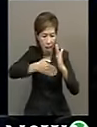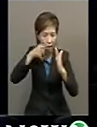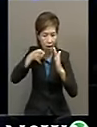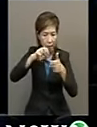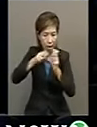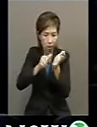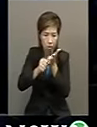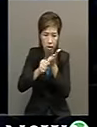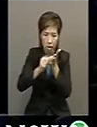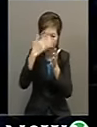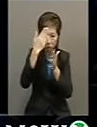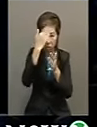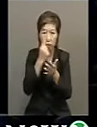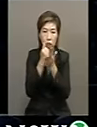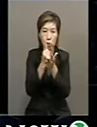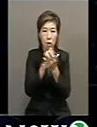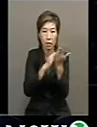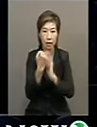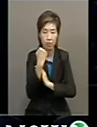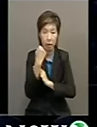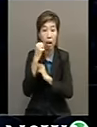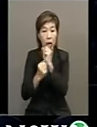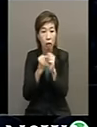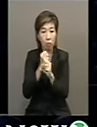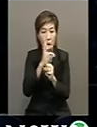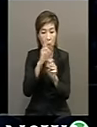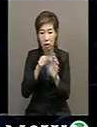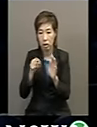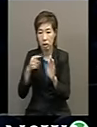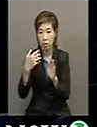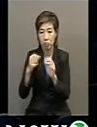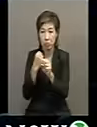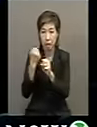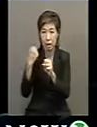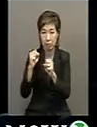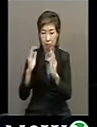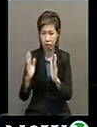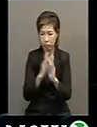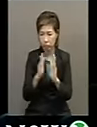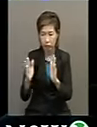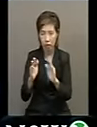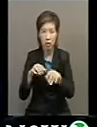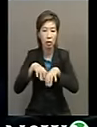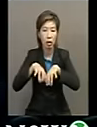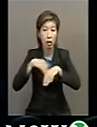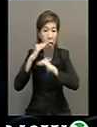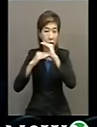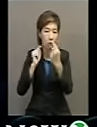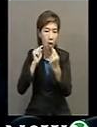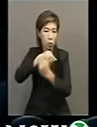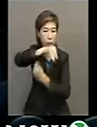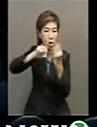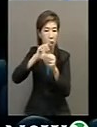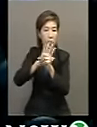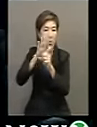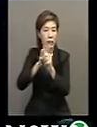คามมนคงส่นปีที่ 6-10 เป็นการพัฒนาสู่คามพอเพียงตามหลกปรัฒยาของพระบาทสวนเดบประเจ้าอยู่หั